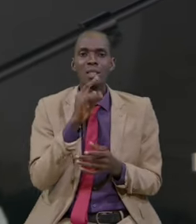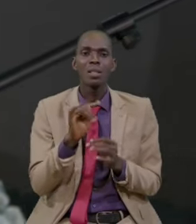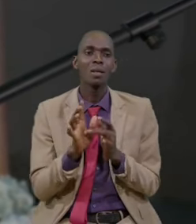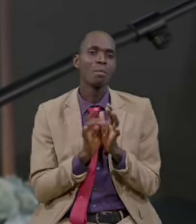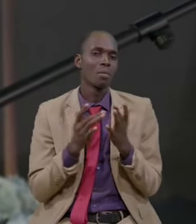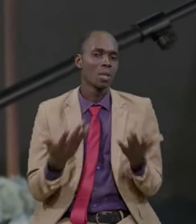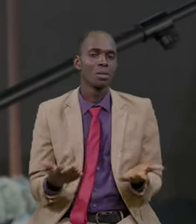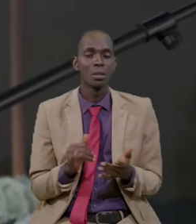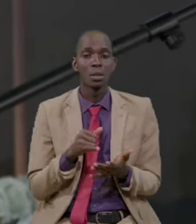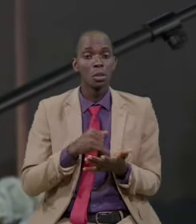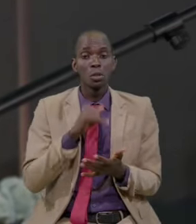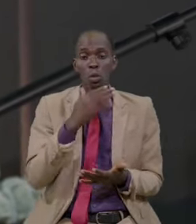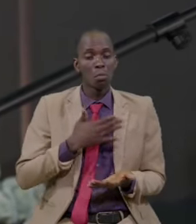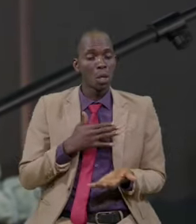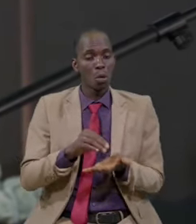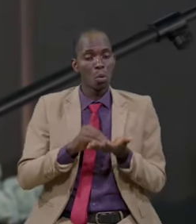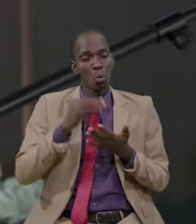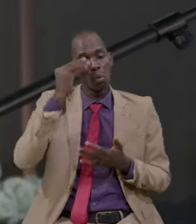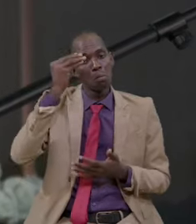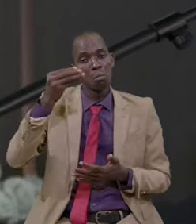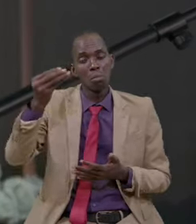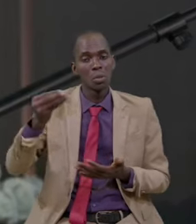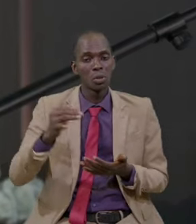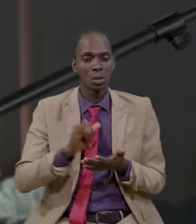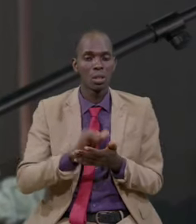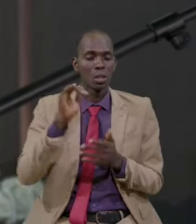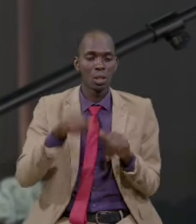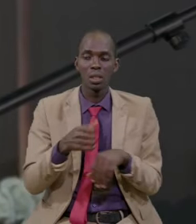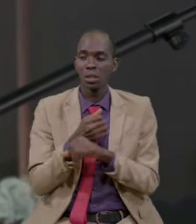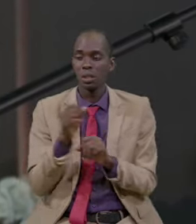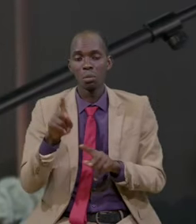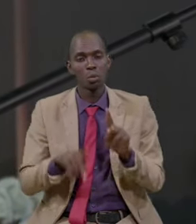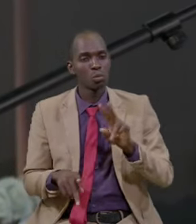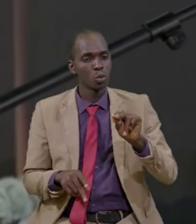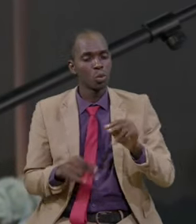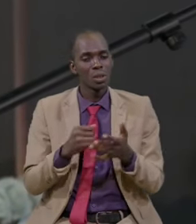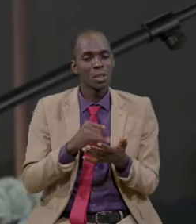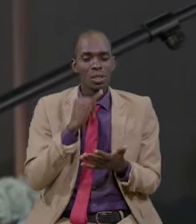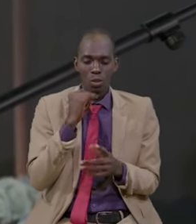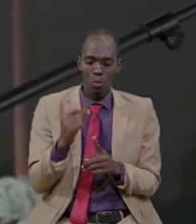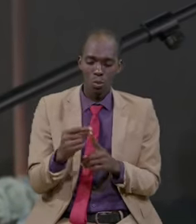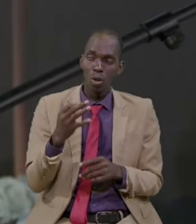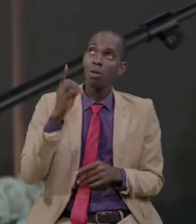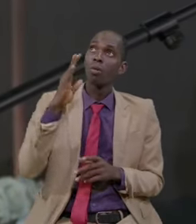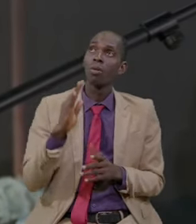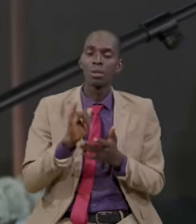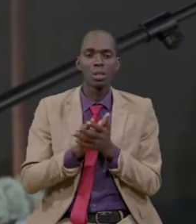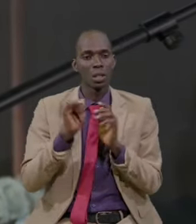pas mon opinion. Est-ce qu'il va sauver les gens? C'est la parole de Dieu qui va sauver les gens.